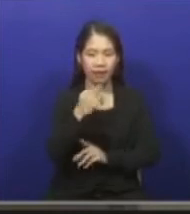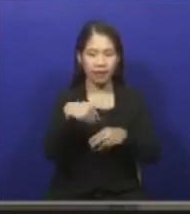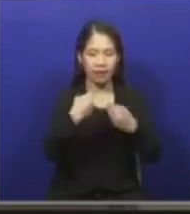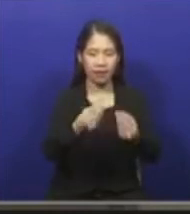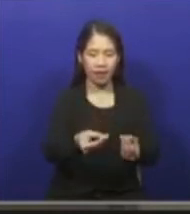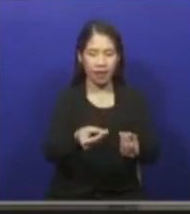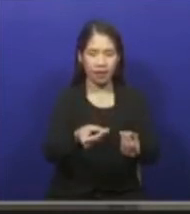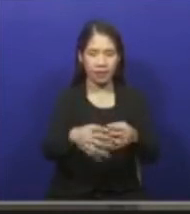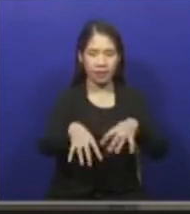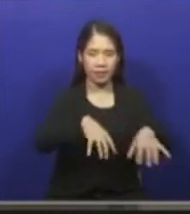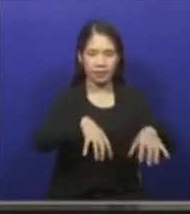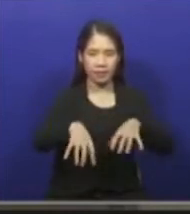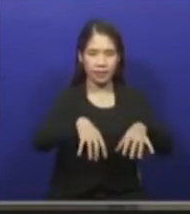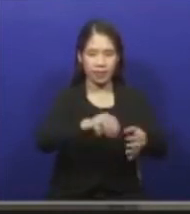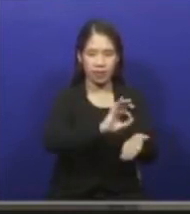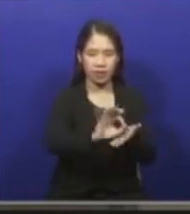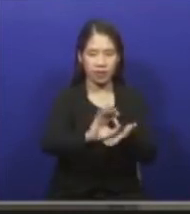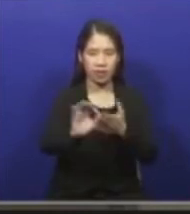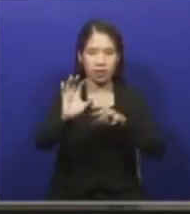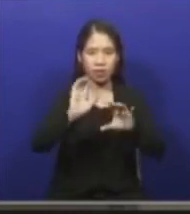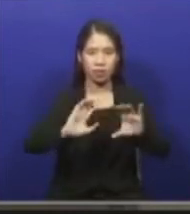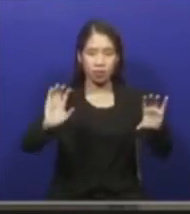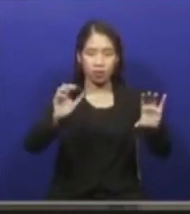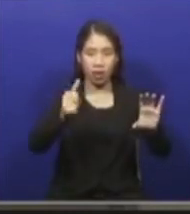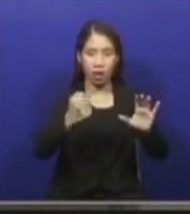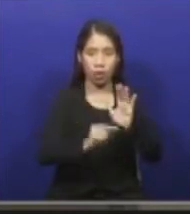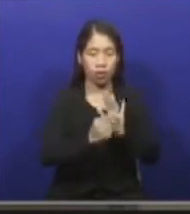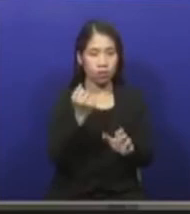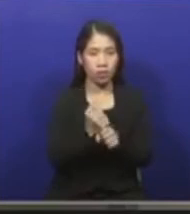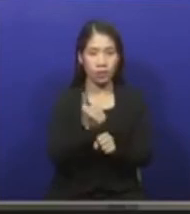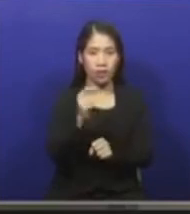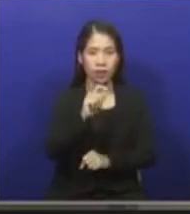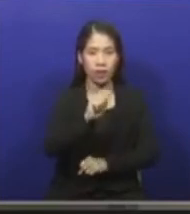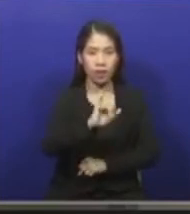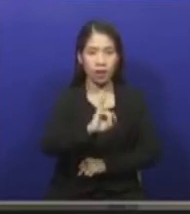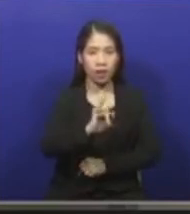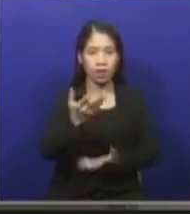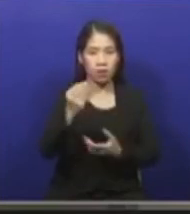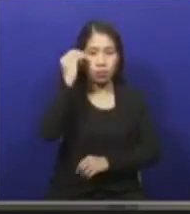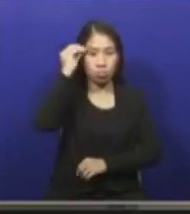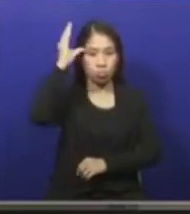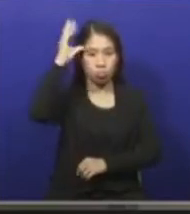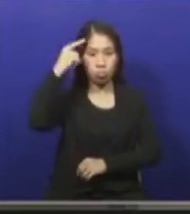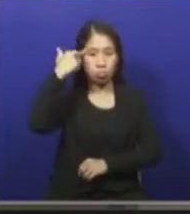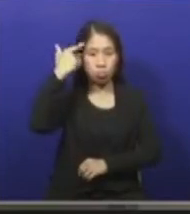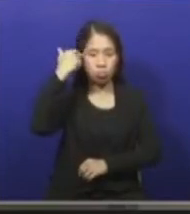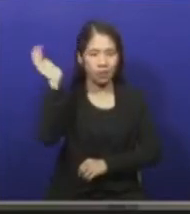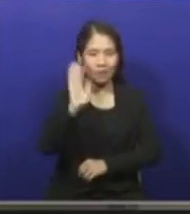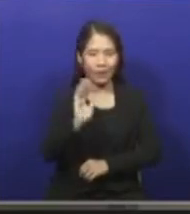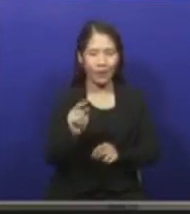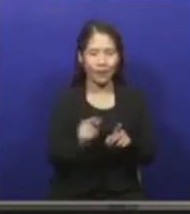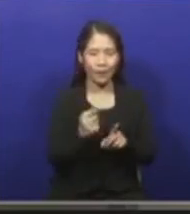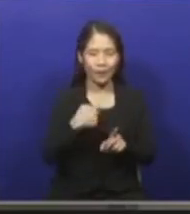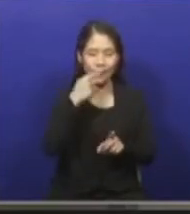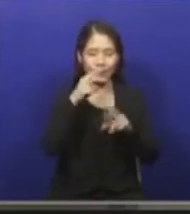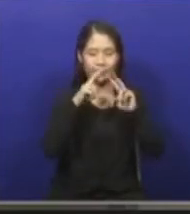ฐอย่างง่ายที่พวกเราสามารถเริ่มทันได้ทันทีโดยไม่ต้องใช้ AI หรือปัญญาประดิษฐ์ขั้นสูงดังที่ปรากฏให้เห็นในง